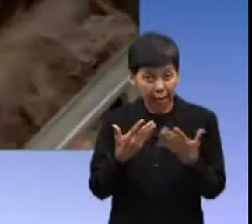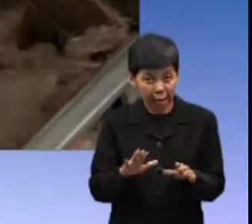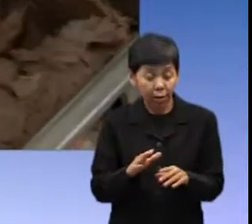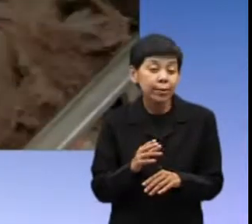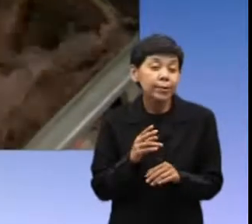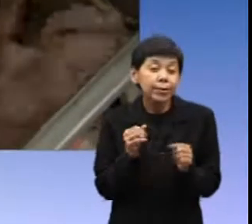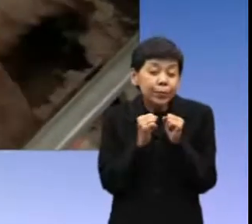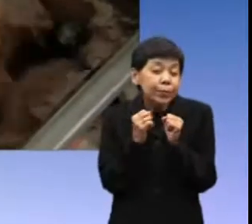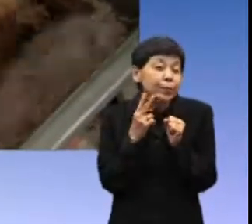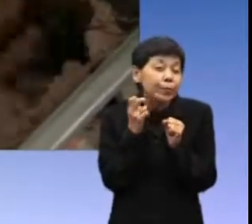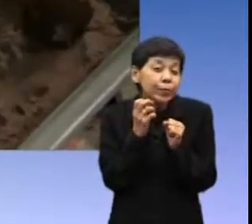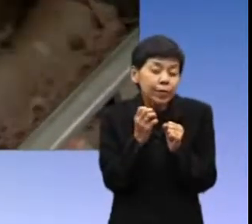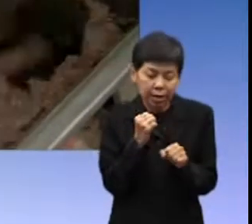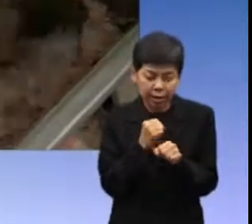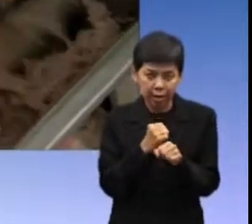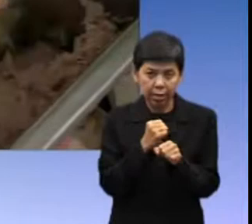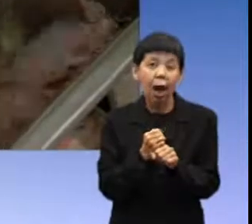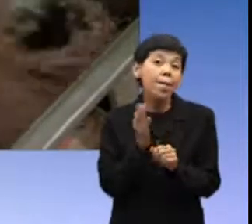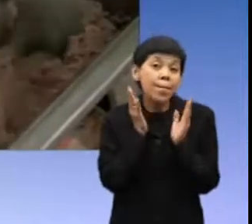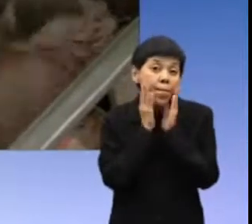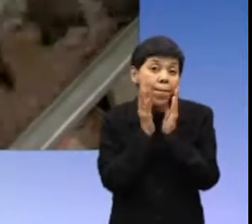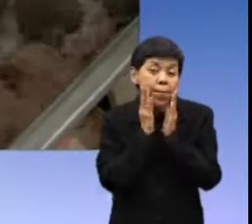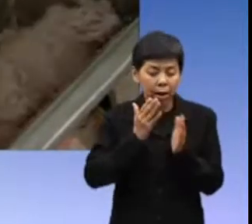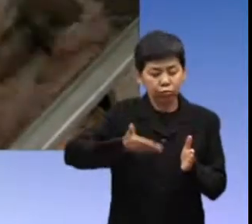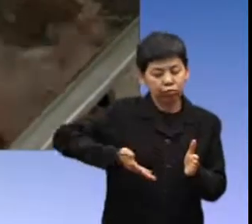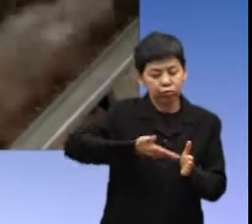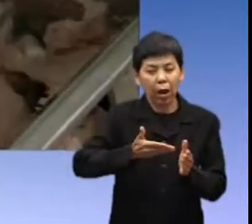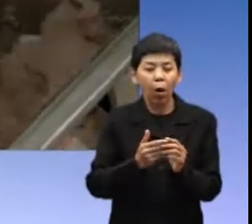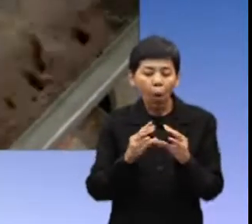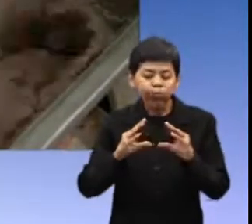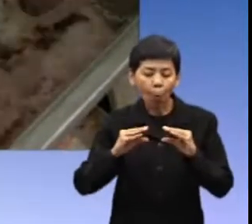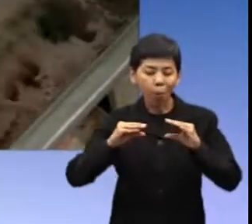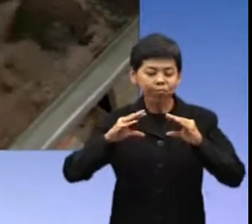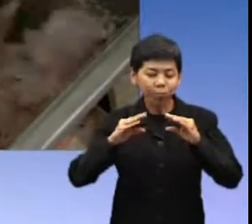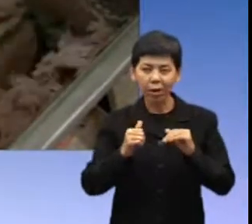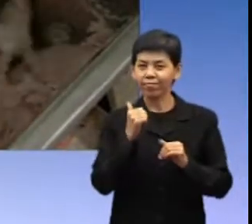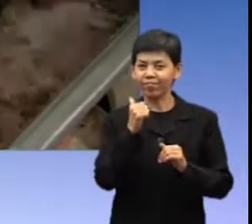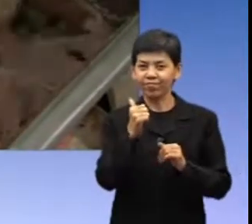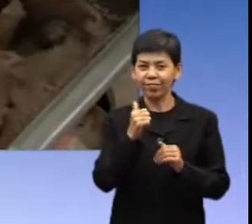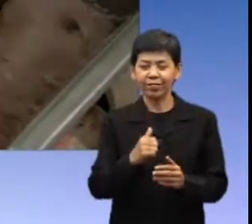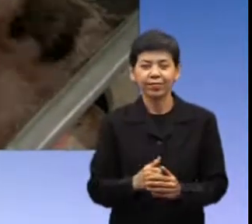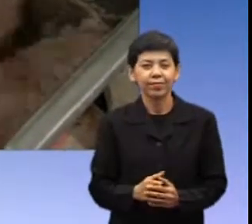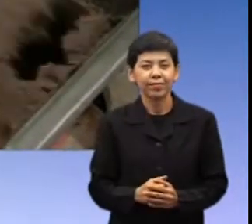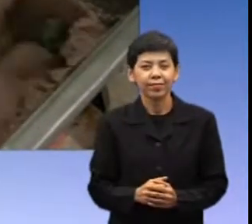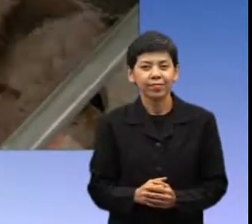หลังจากที่น้ำแข็งละลายหมดแล้วเราจะใช้แป้งสตาร์ทนะคะใส่ลงไปเพื่อความเหนียวเพิ่มขึ้นค่ะ